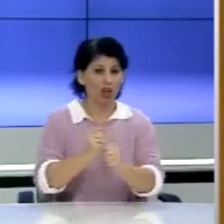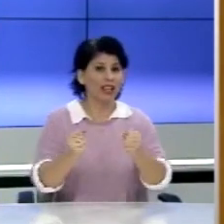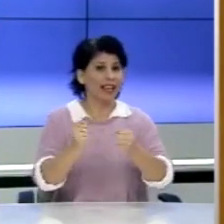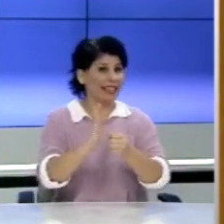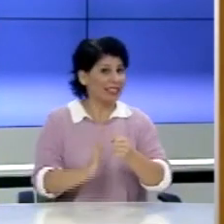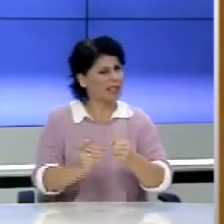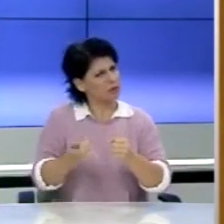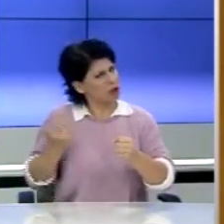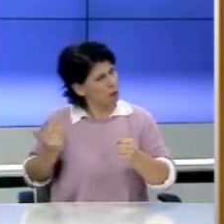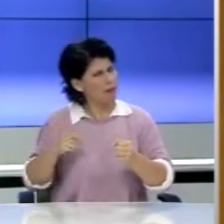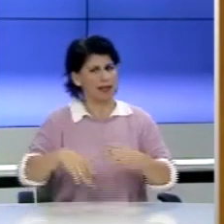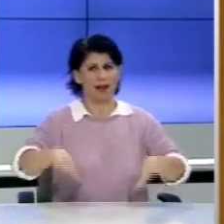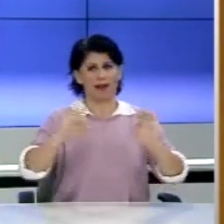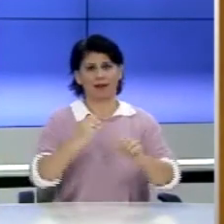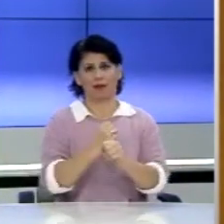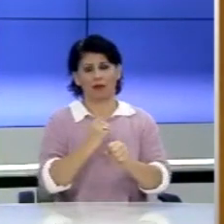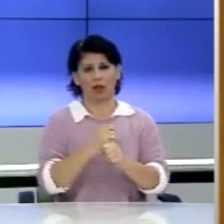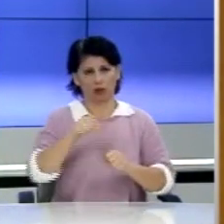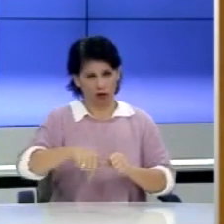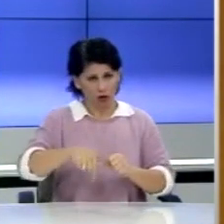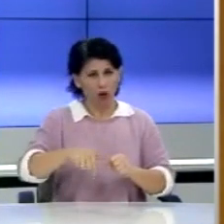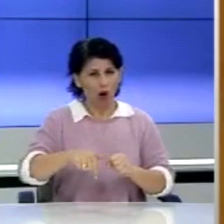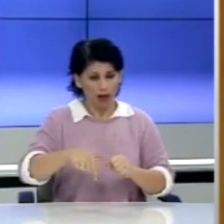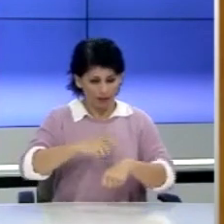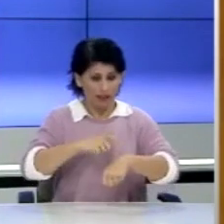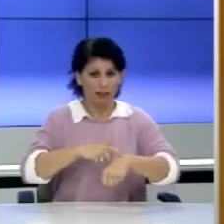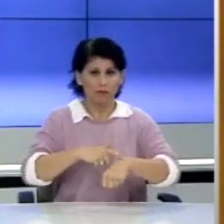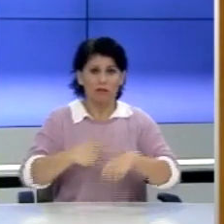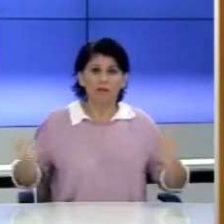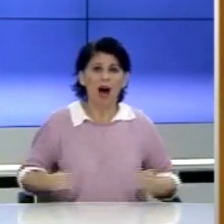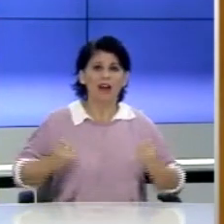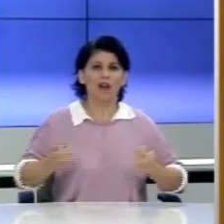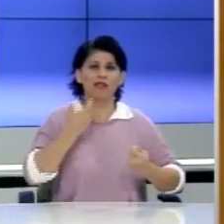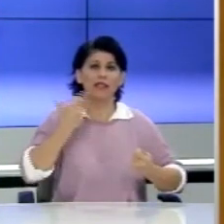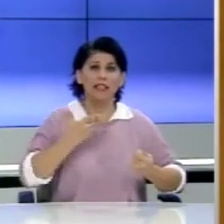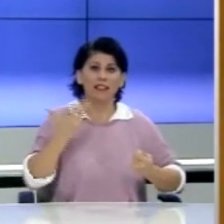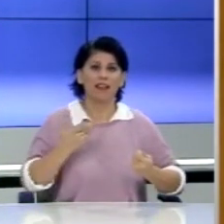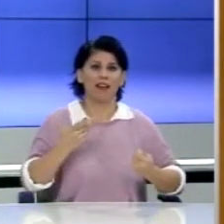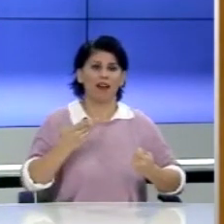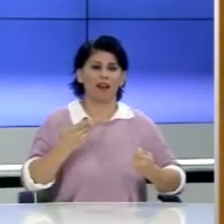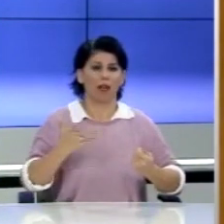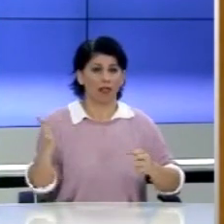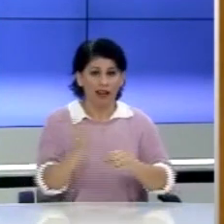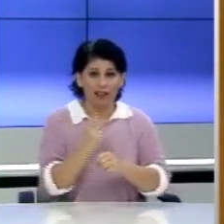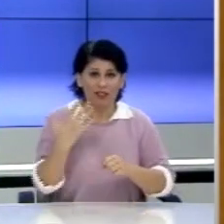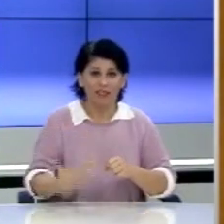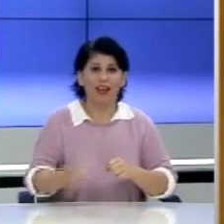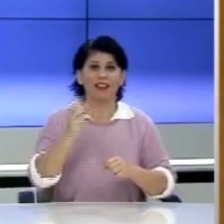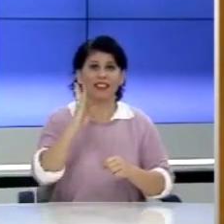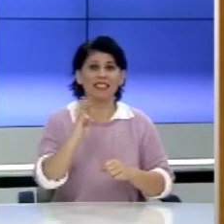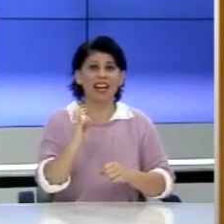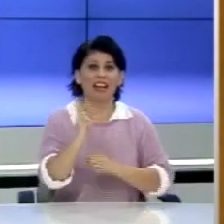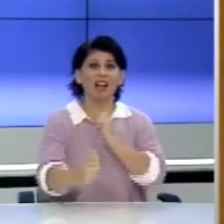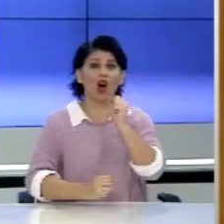και πιο πριν, που είναι σήμερα στις πιο παραγωγικές ηλικίες, θα καταφέρει να έχει 40